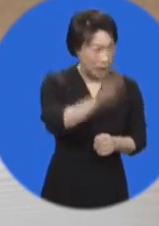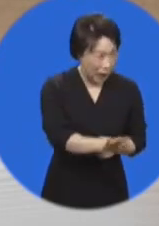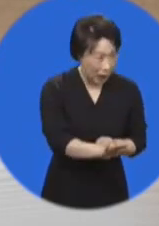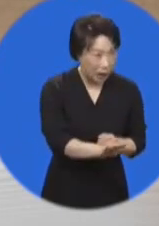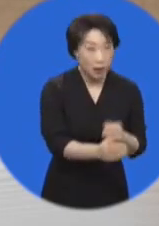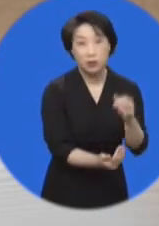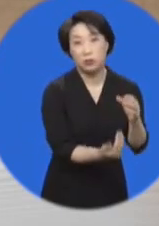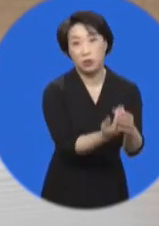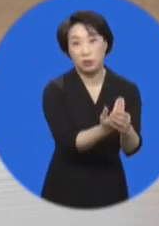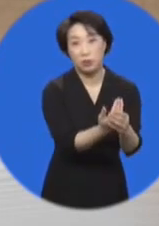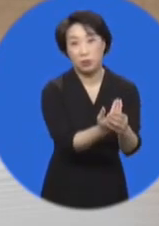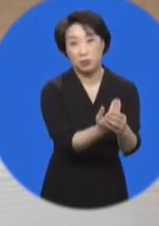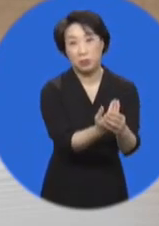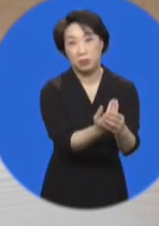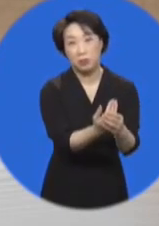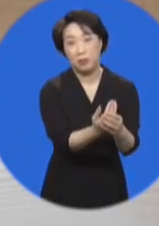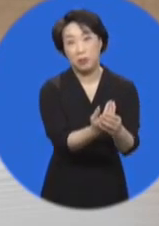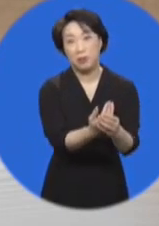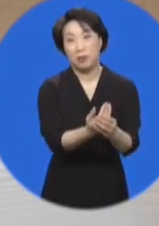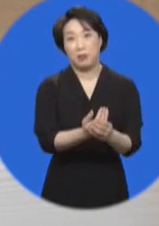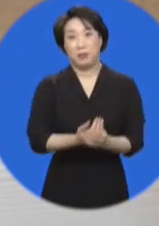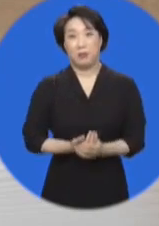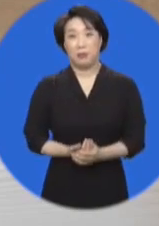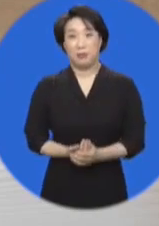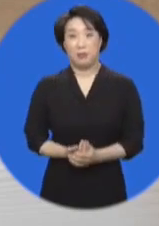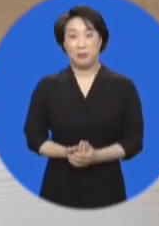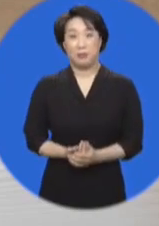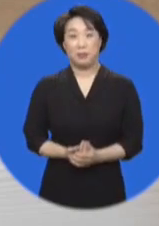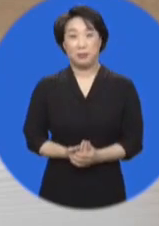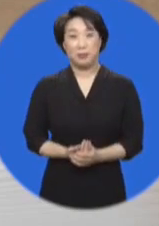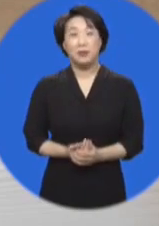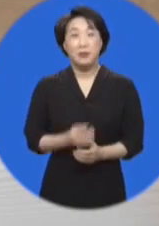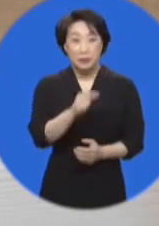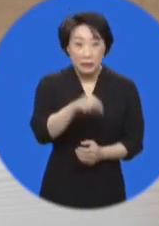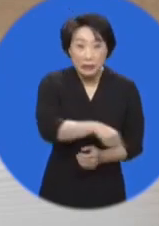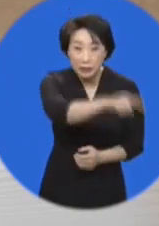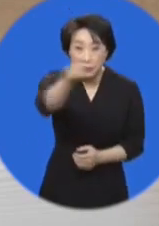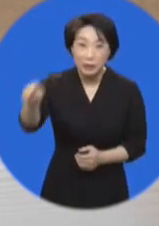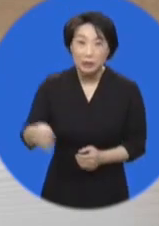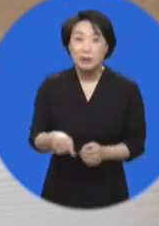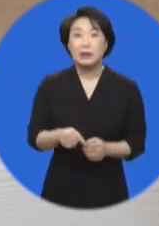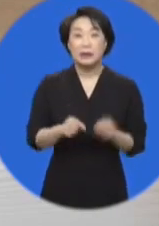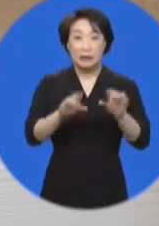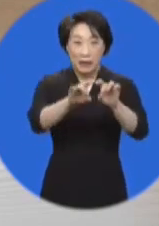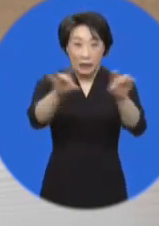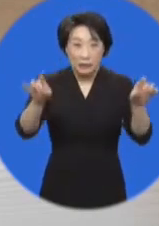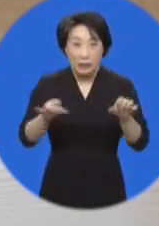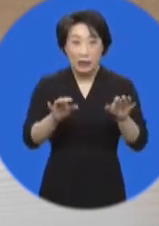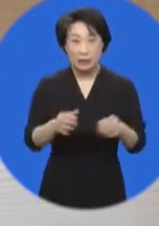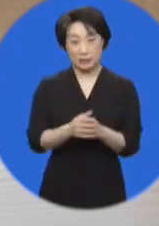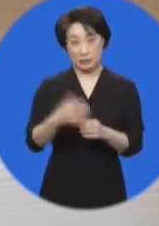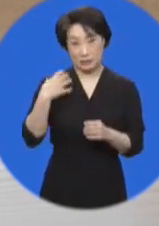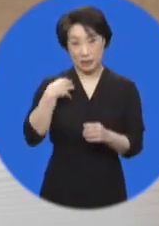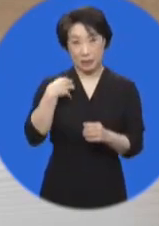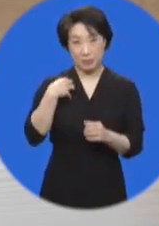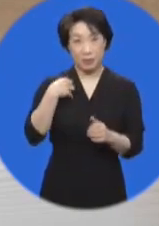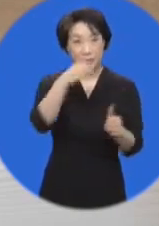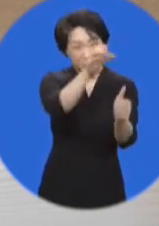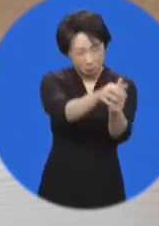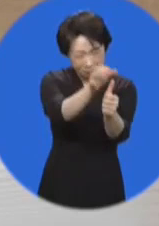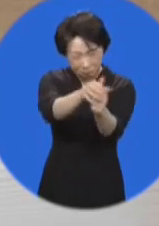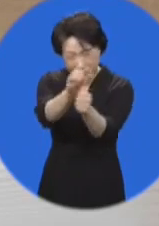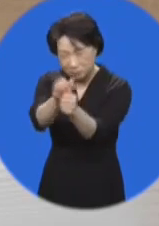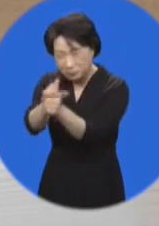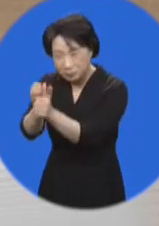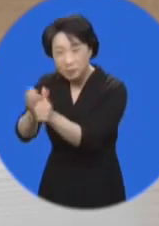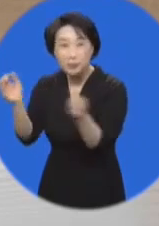있고 예 그리고 그들에게 각 각자의 사명을